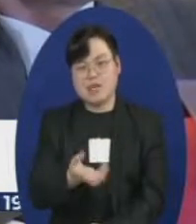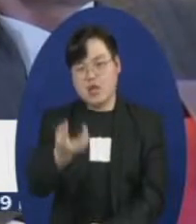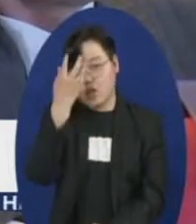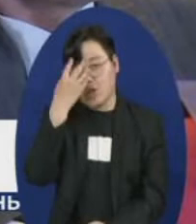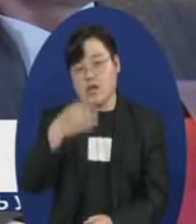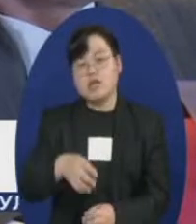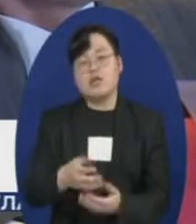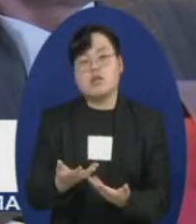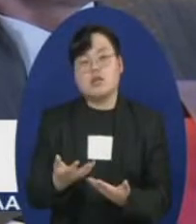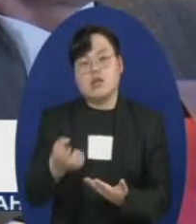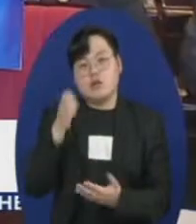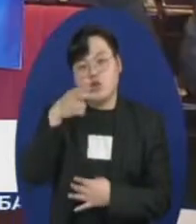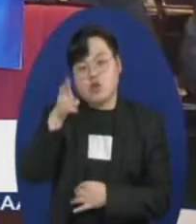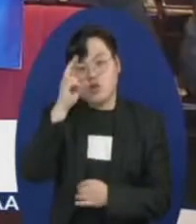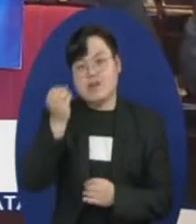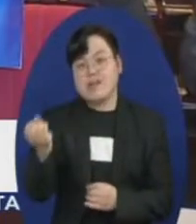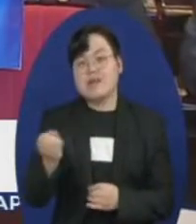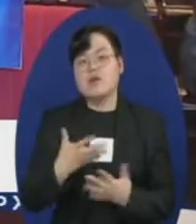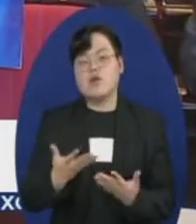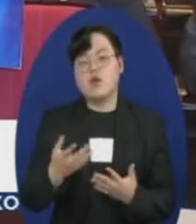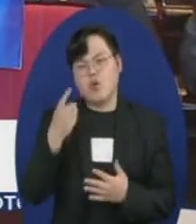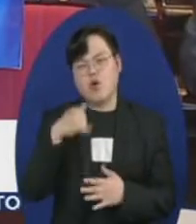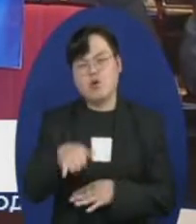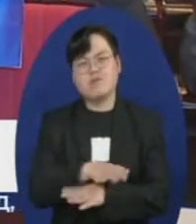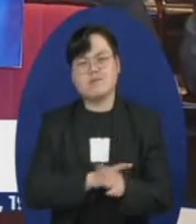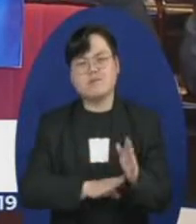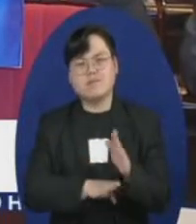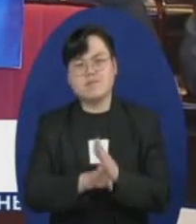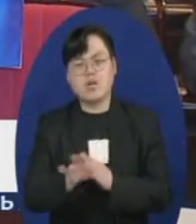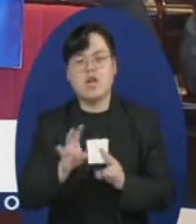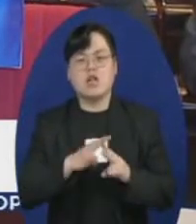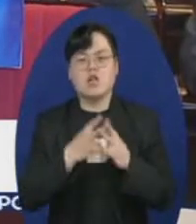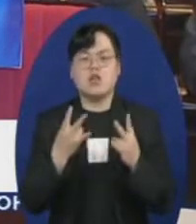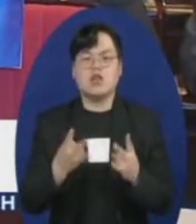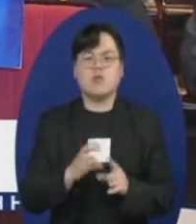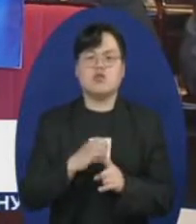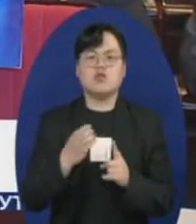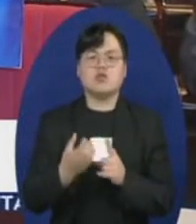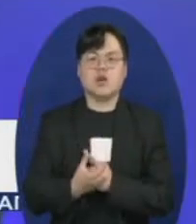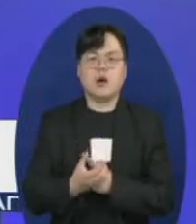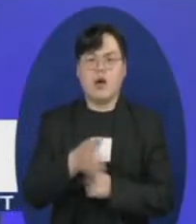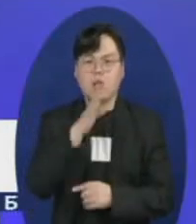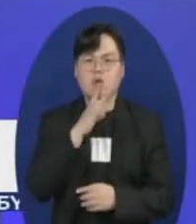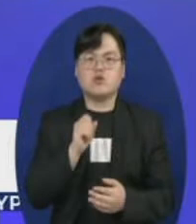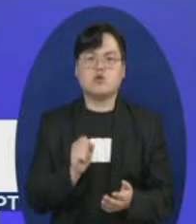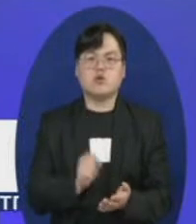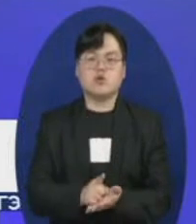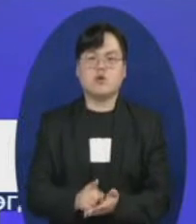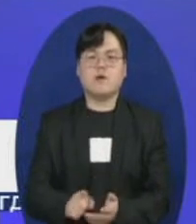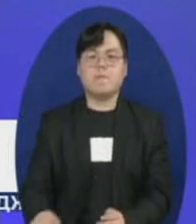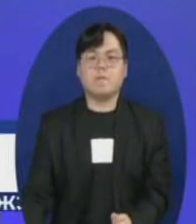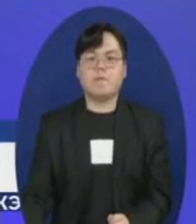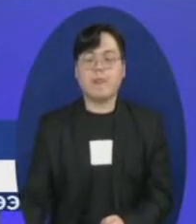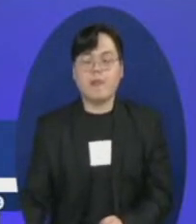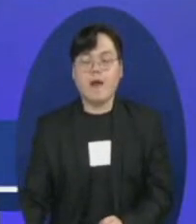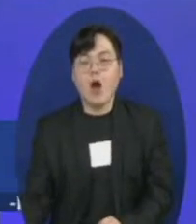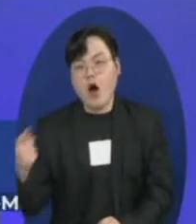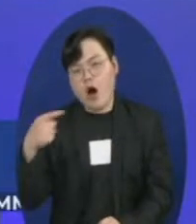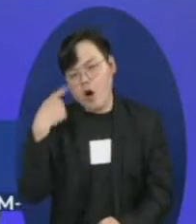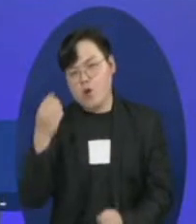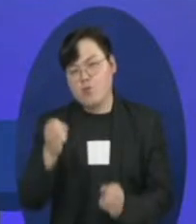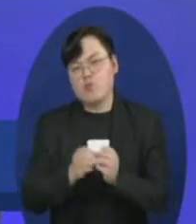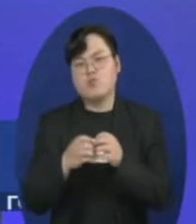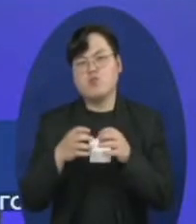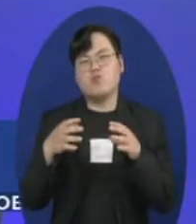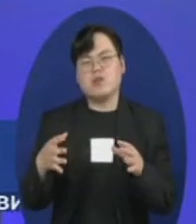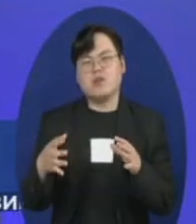Төрийн тэргүүний хувьд улс орон хөгжин дэвчхэд нийгмийн соёл гэгэрэл хамгийн чухал үүрэгтэй гэж үзэж байна. Соёоны бүтээл, эрдэм